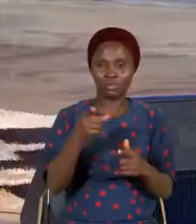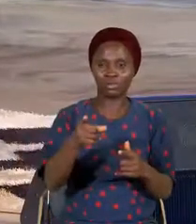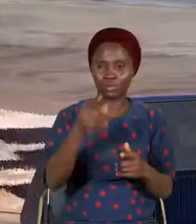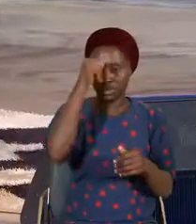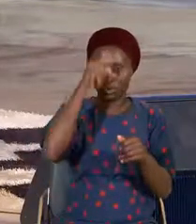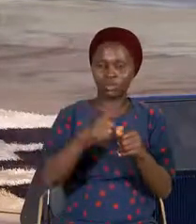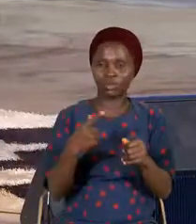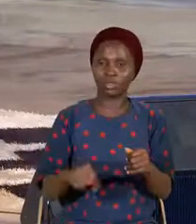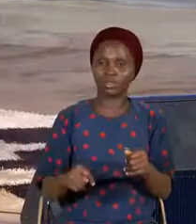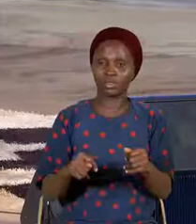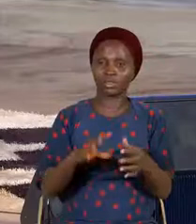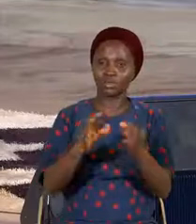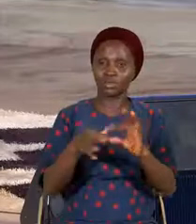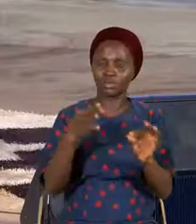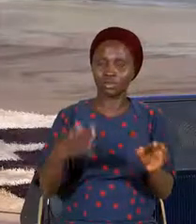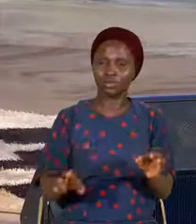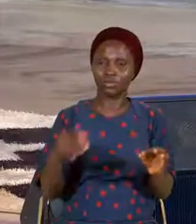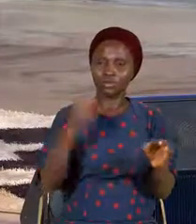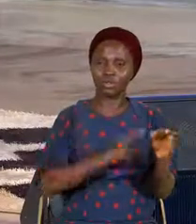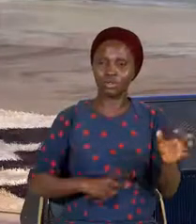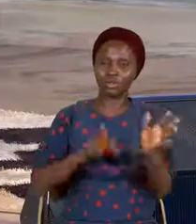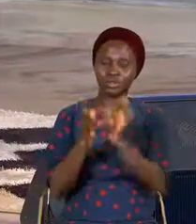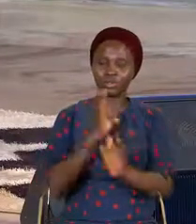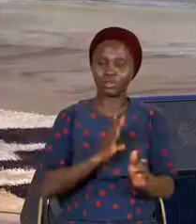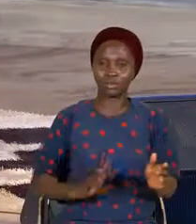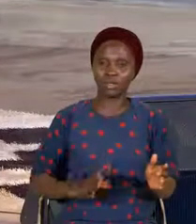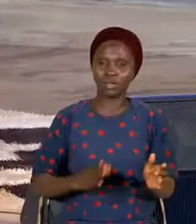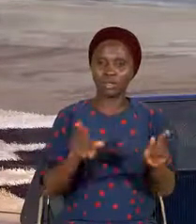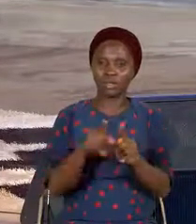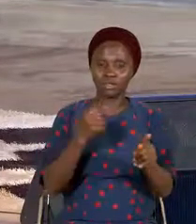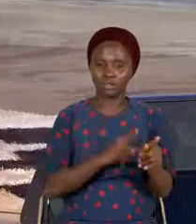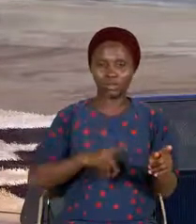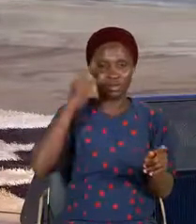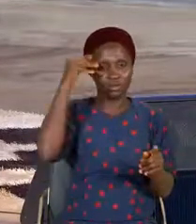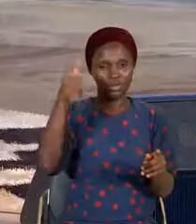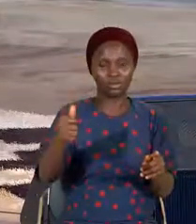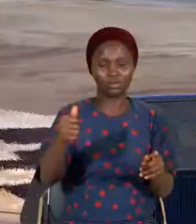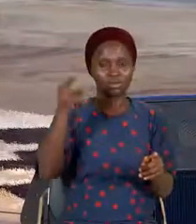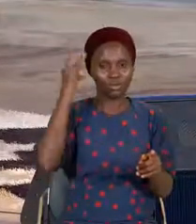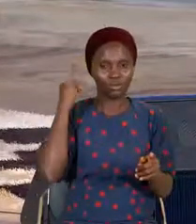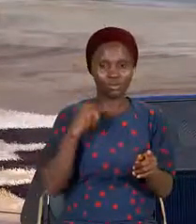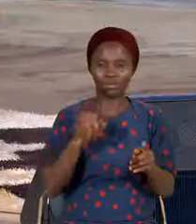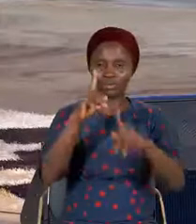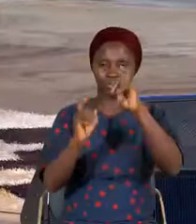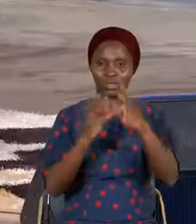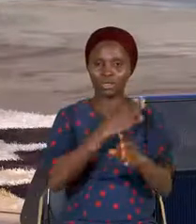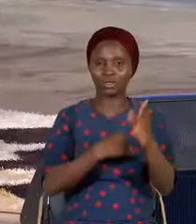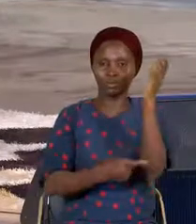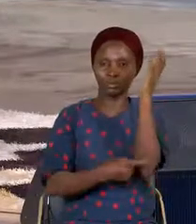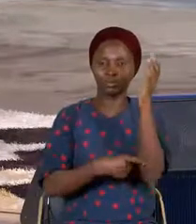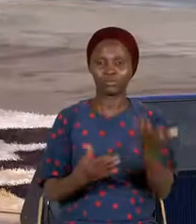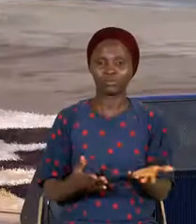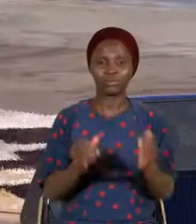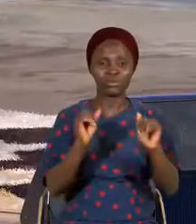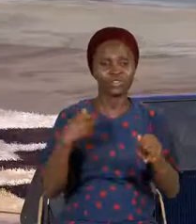Maintenant, vous vous rappelez du cas de notre Seigneur Jésus-Christ. En tant que Seigneur, comme il a été piégé et tenté,